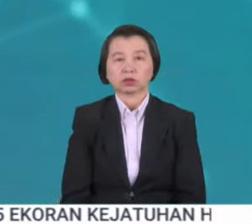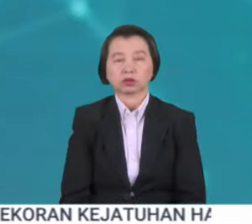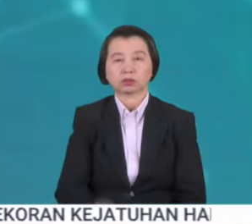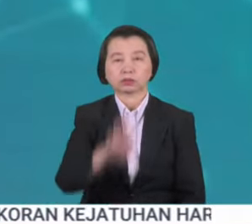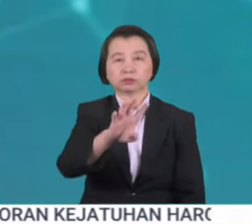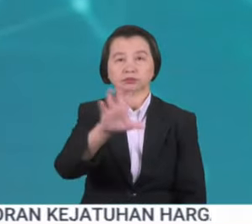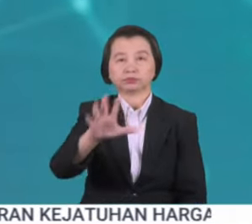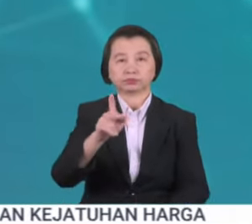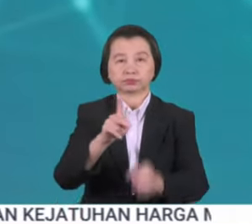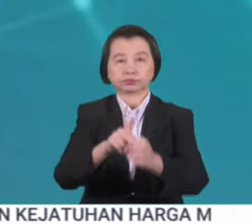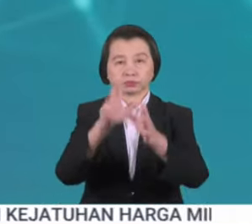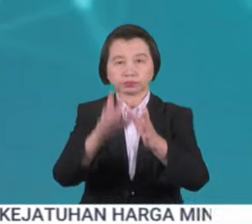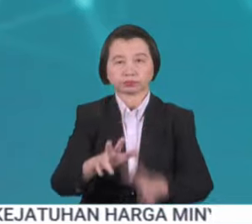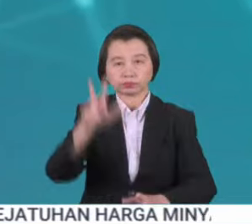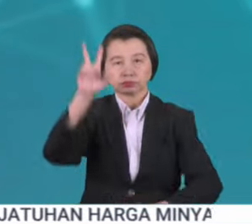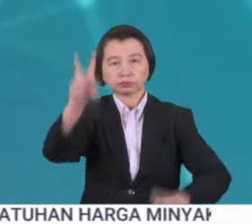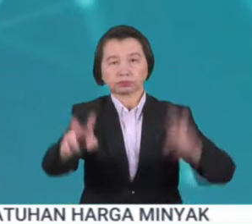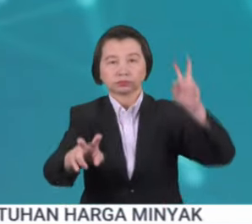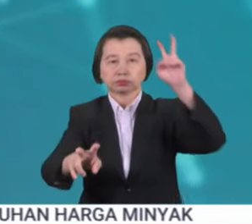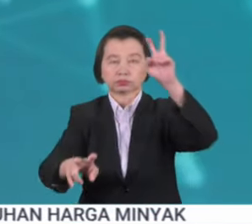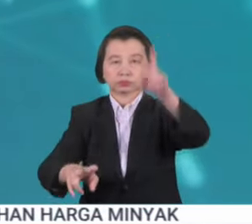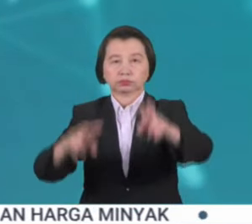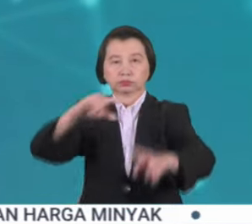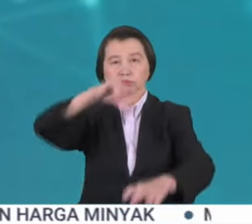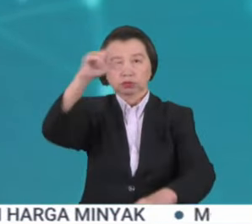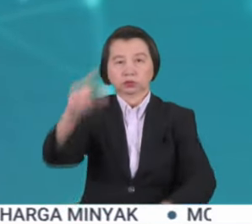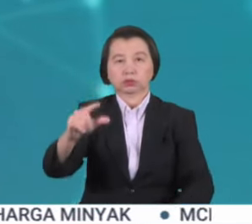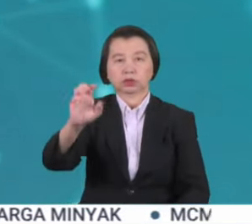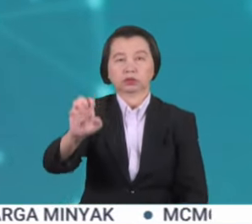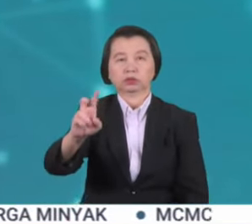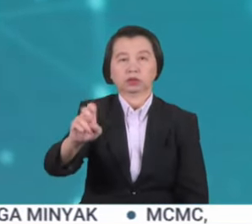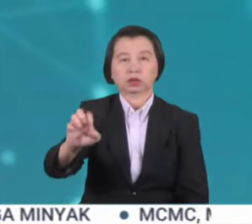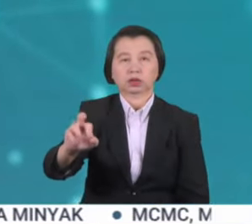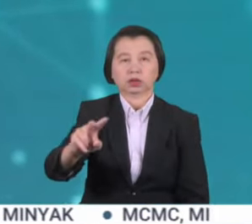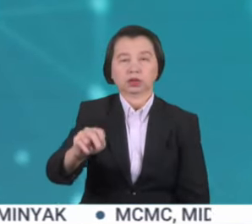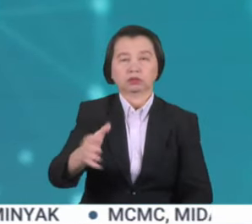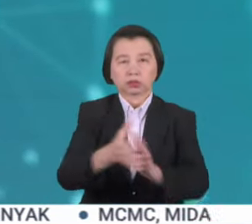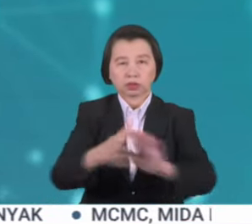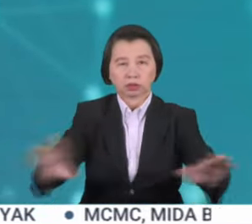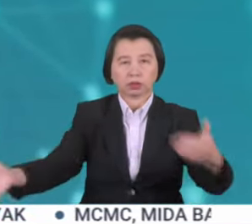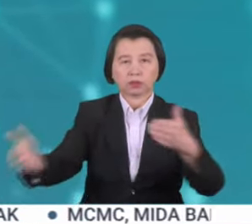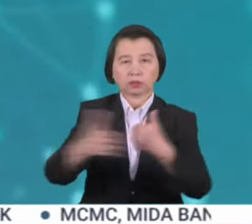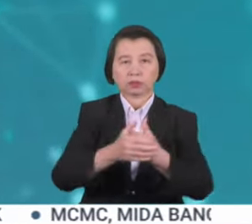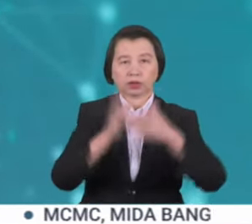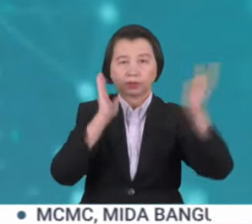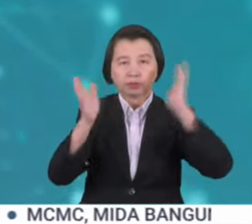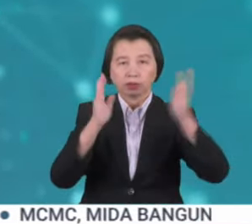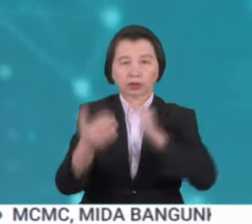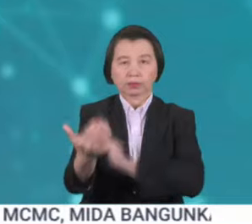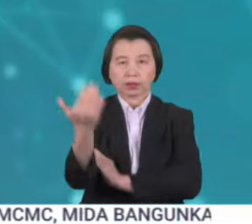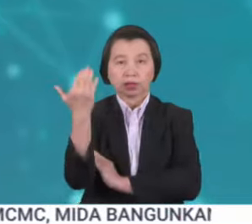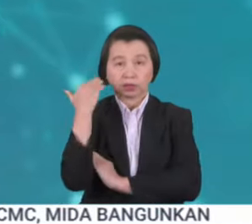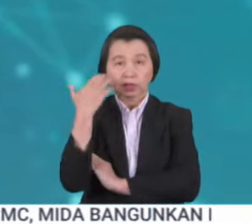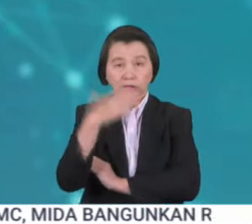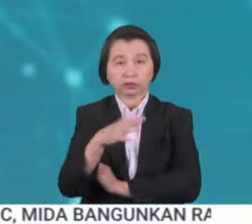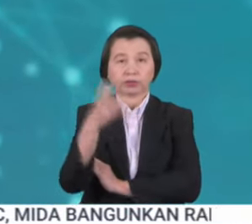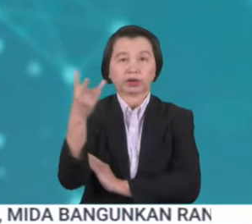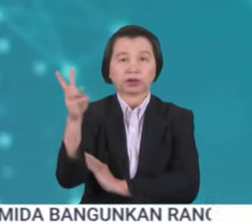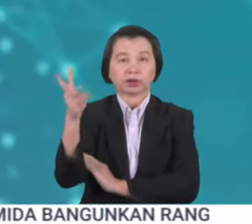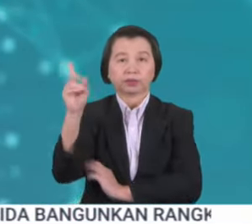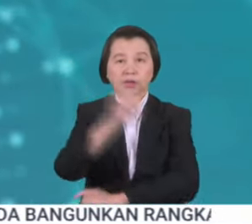Seramai 45 peserta ekspedisi pendakian Everest Base Camp selamat pulang ke tanah air pagi tadi selepas 16